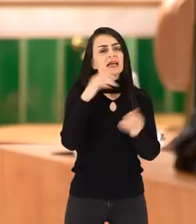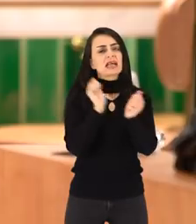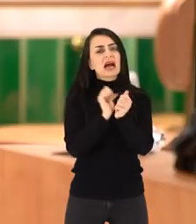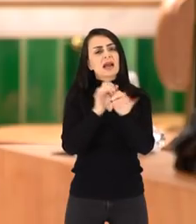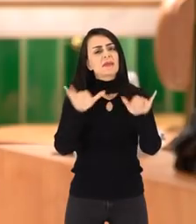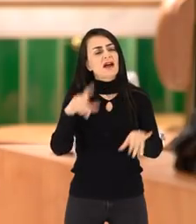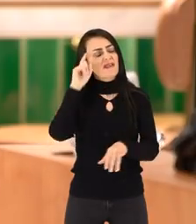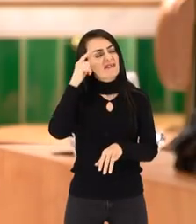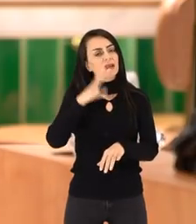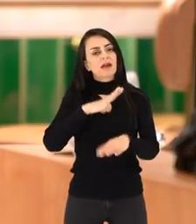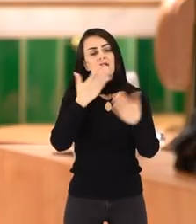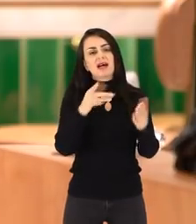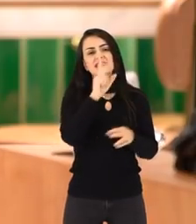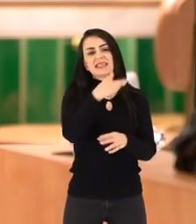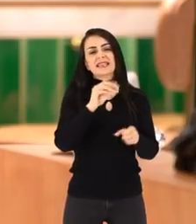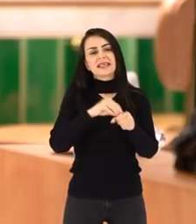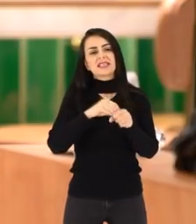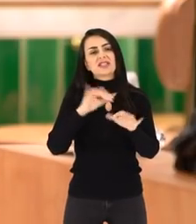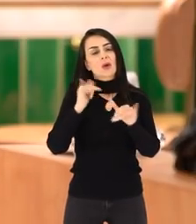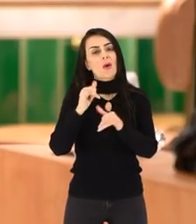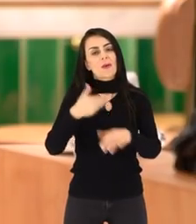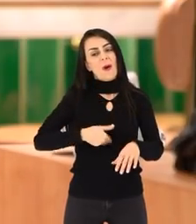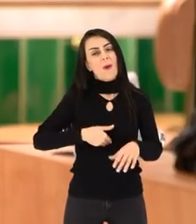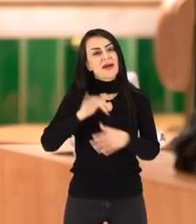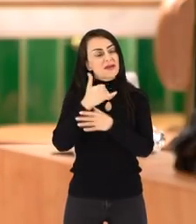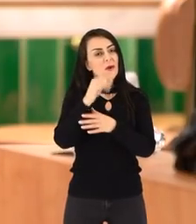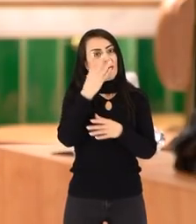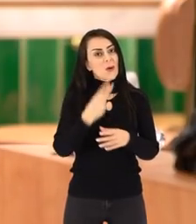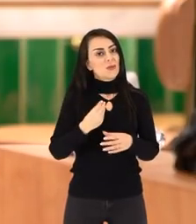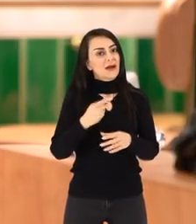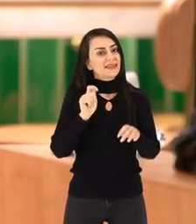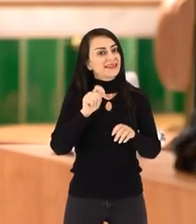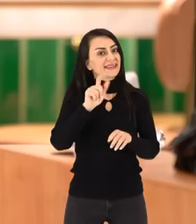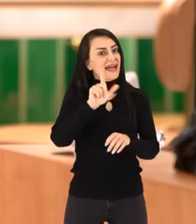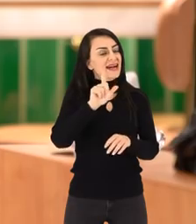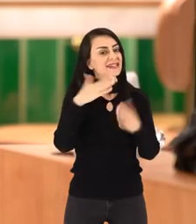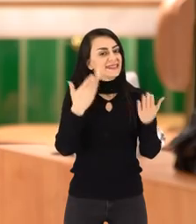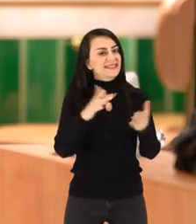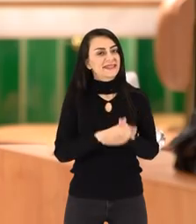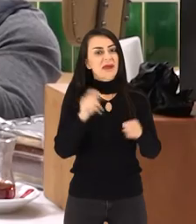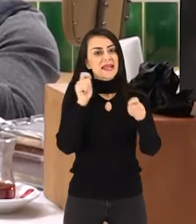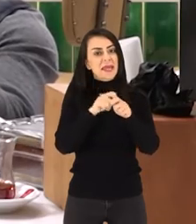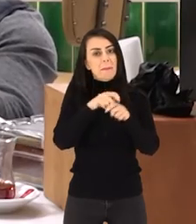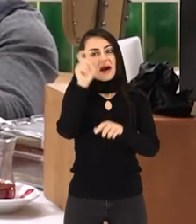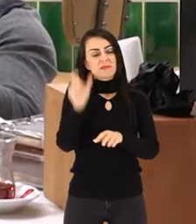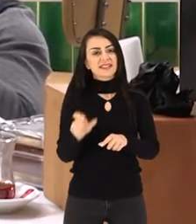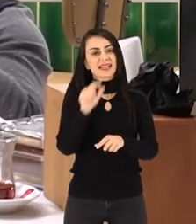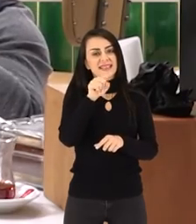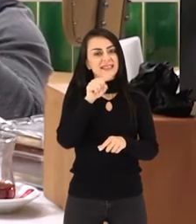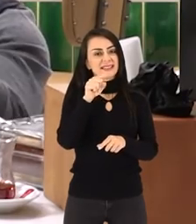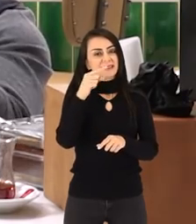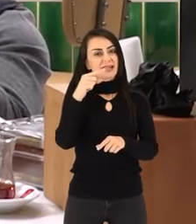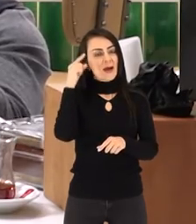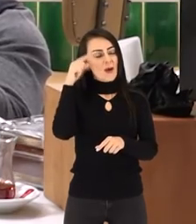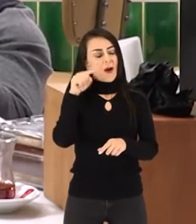fikirde. Doğru. Ayrıca. Evet. Herkes komedi yapman gerektiğini düşünüyor. Biz böyle düşünüyoruz. Yapımcılar, siz de böyle düşünün artık. Buradan sürekli mesaj veriyorum